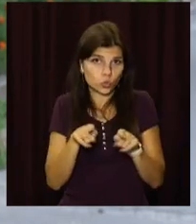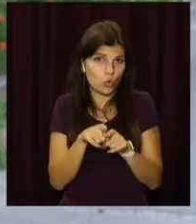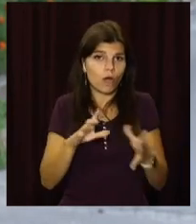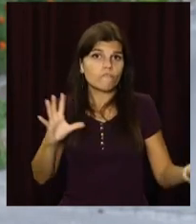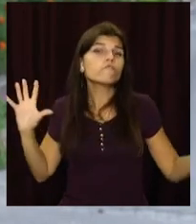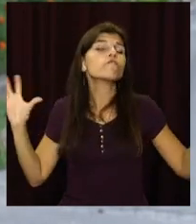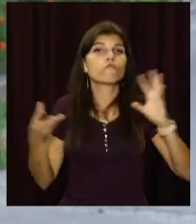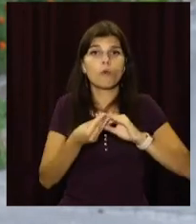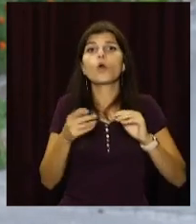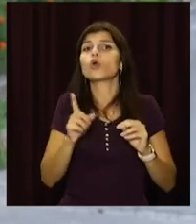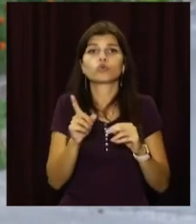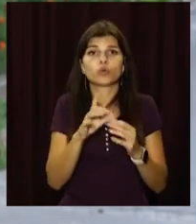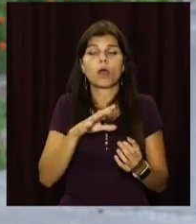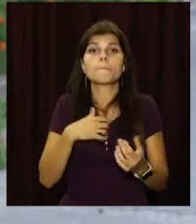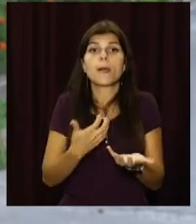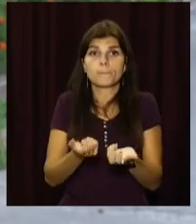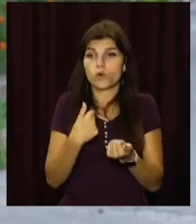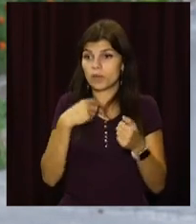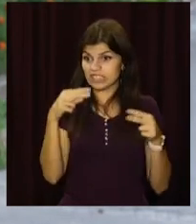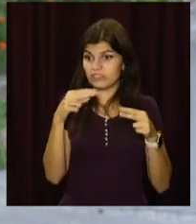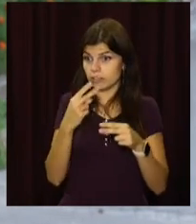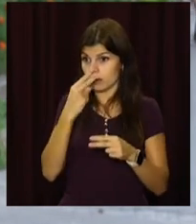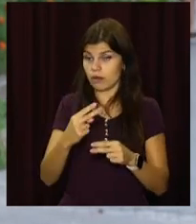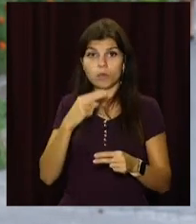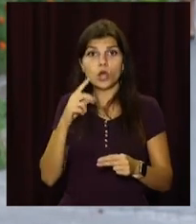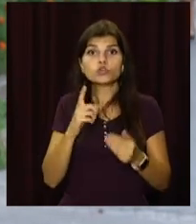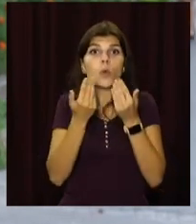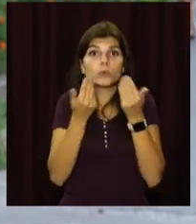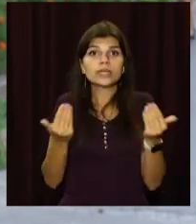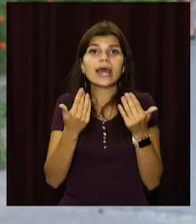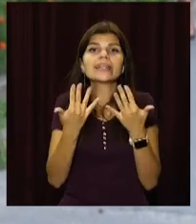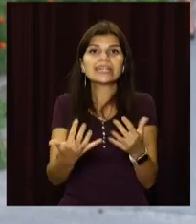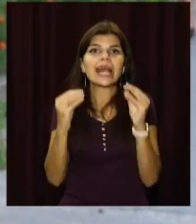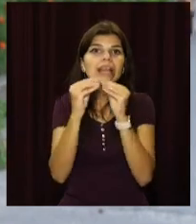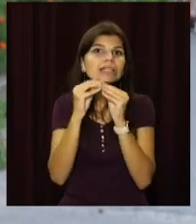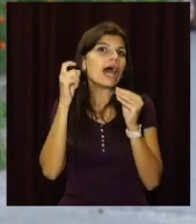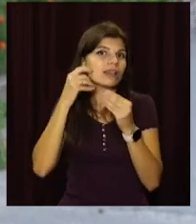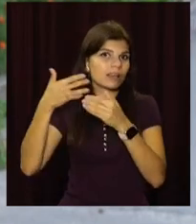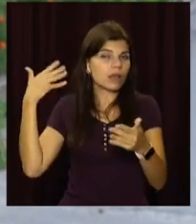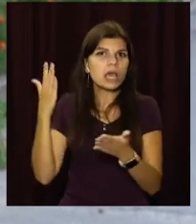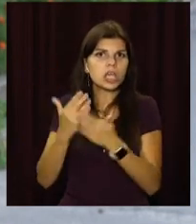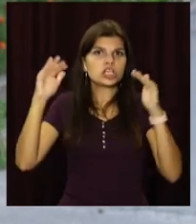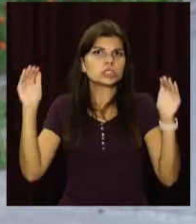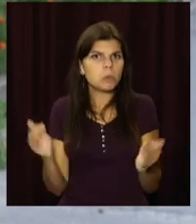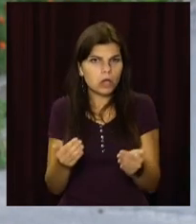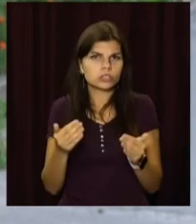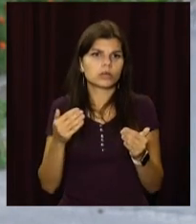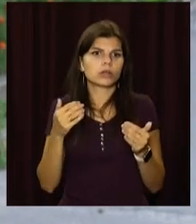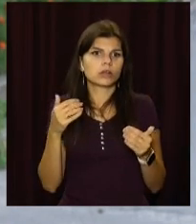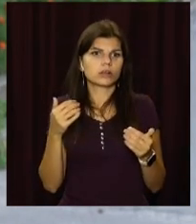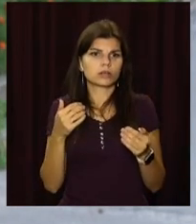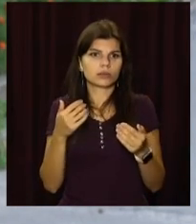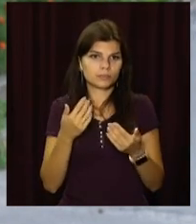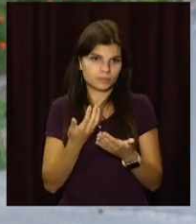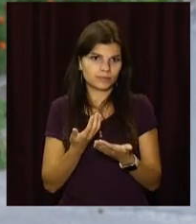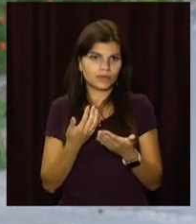комплексі призводить до того, що ми є свідками того, що останні десятиріччя є зменшення взагалі-то поголів'я, так